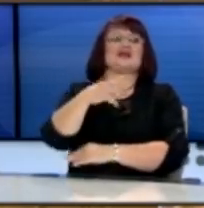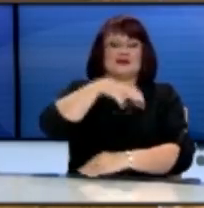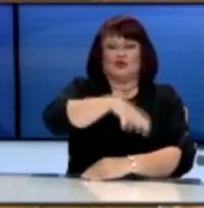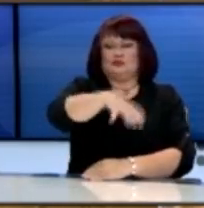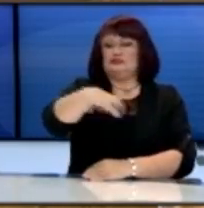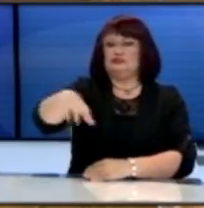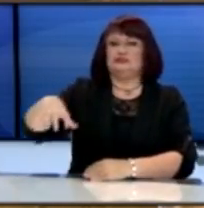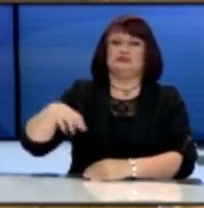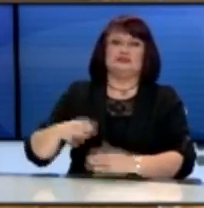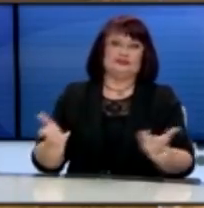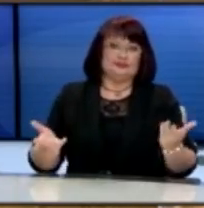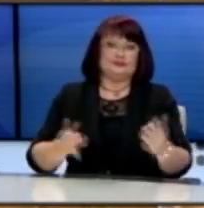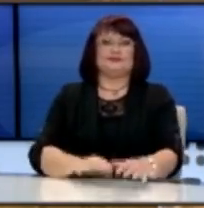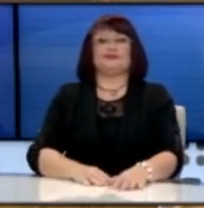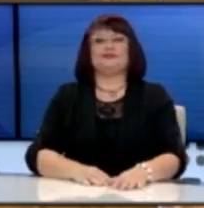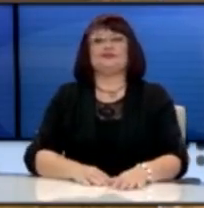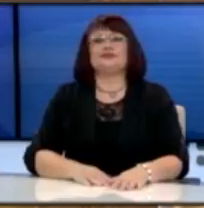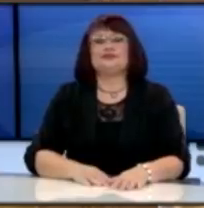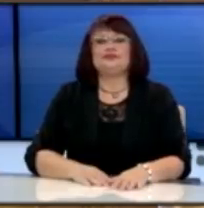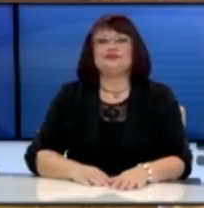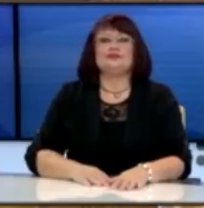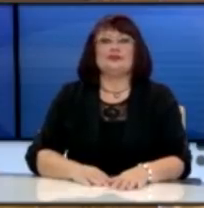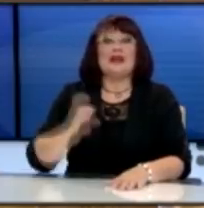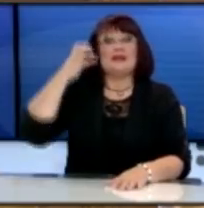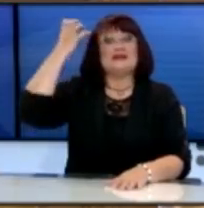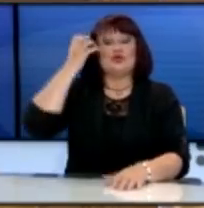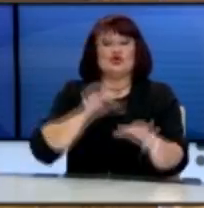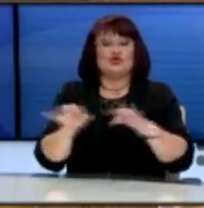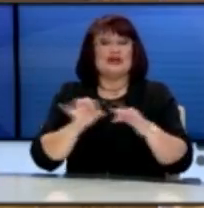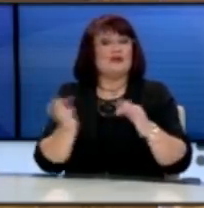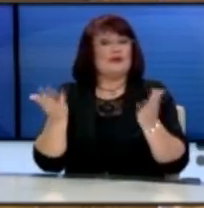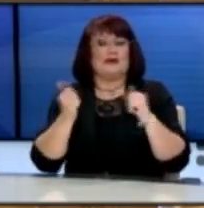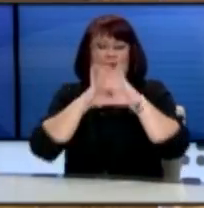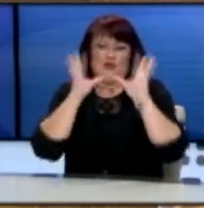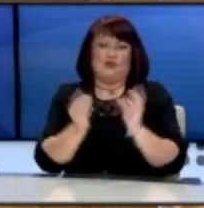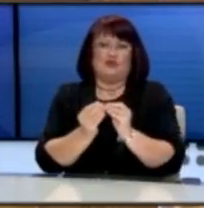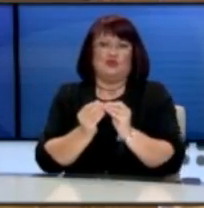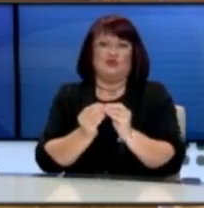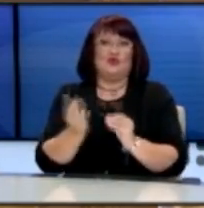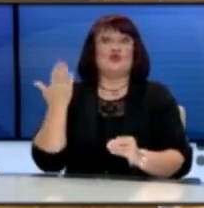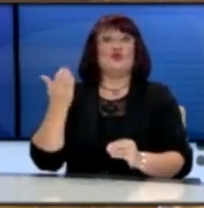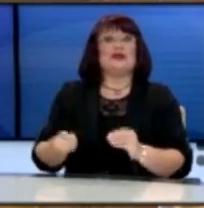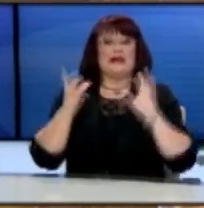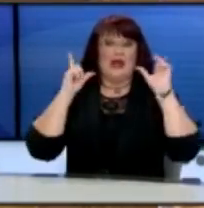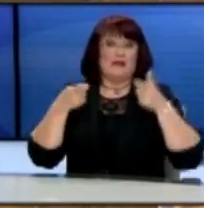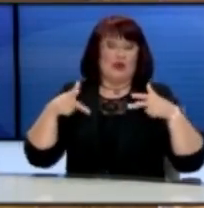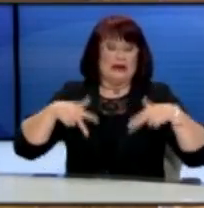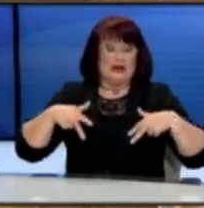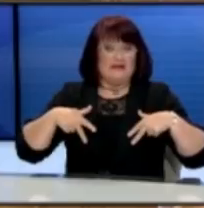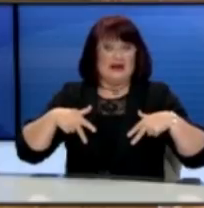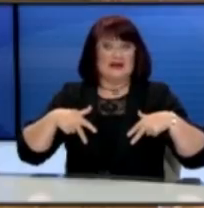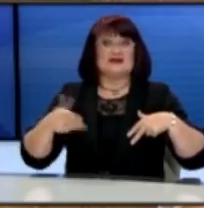σύμπλεγμα. Τέτοιο ολοκληρωμένο επιστημονικό σχέδιο δεν είχε ούτε η κυβέρνηση της Νέας